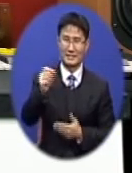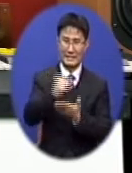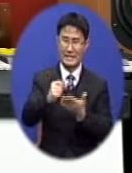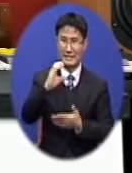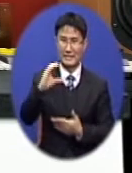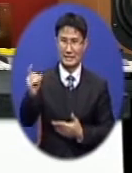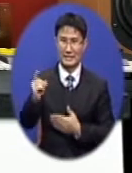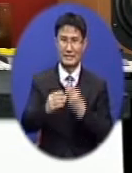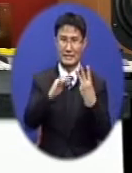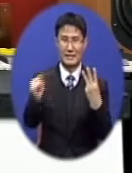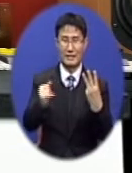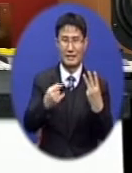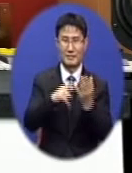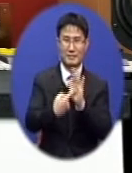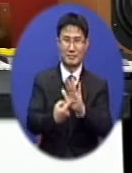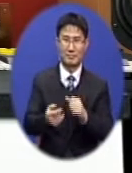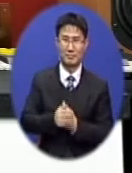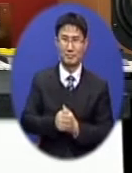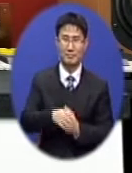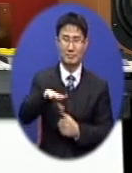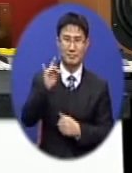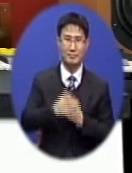받을 세 분 발표합니다. 먼저